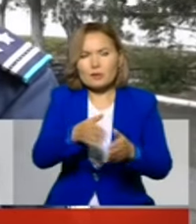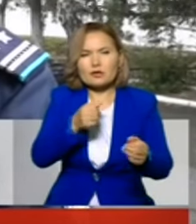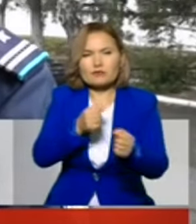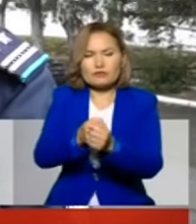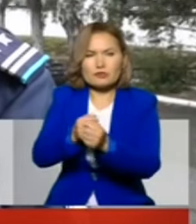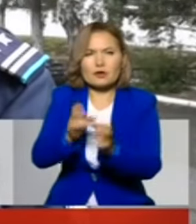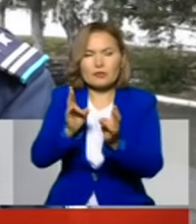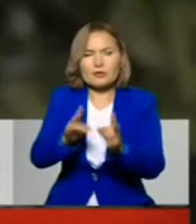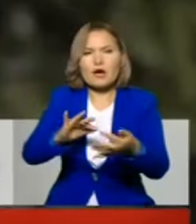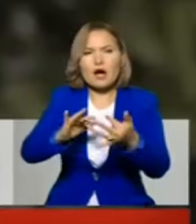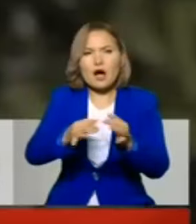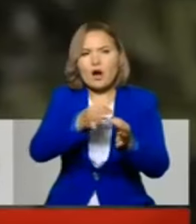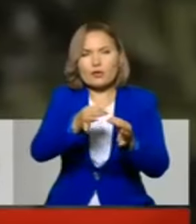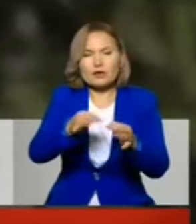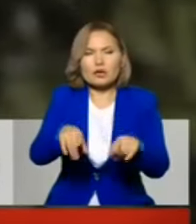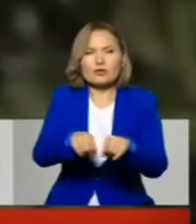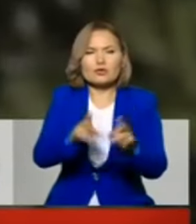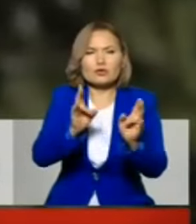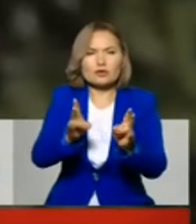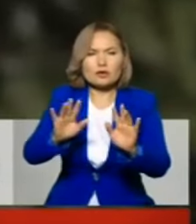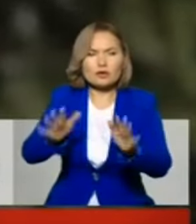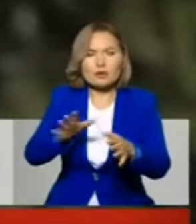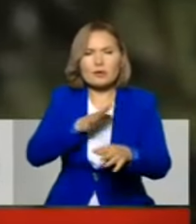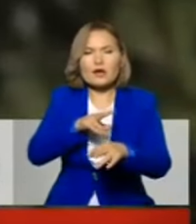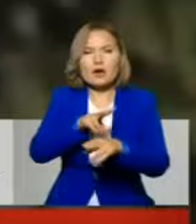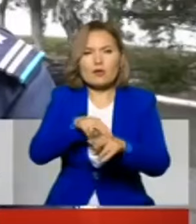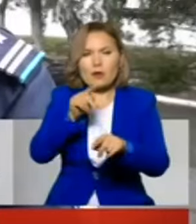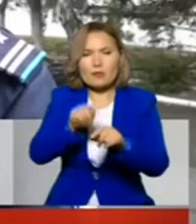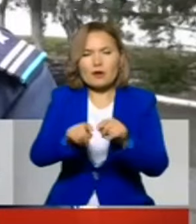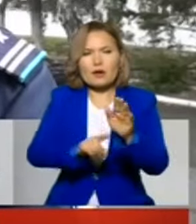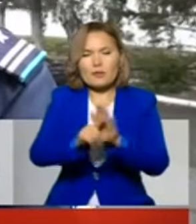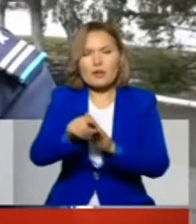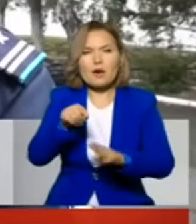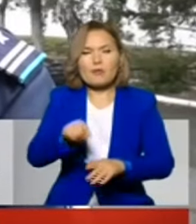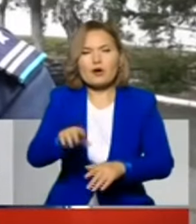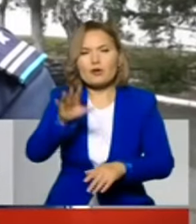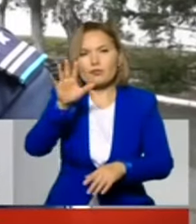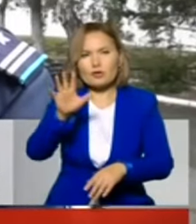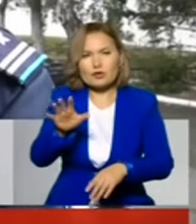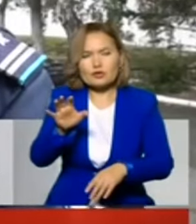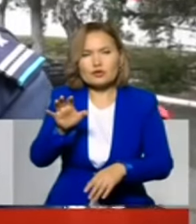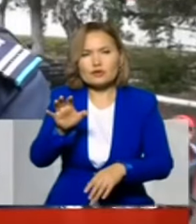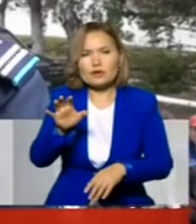немесе ауылдардан шыққан. Жедел алдын алу шарасын өткізіп отырмыз ғой. Осыған 1500